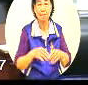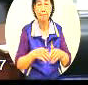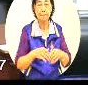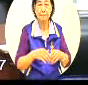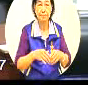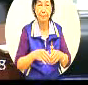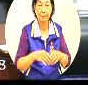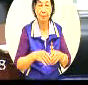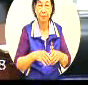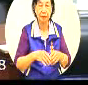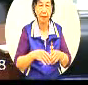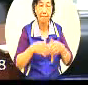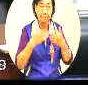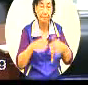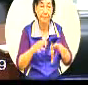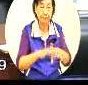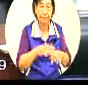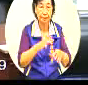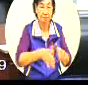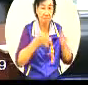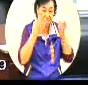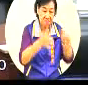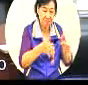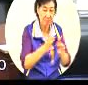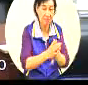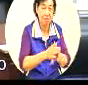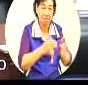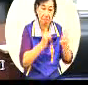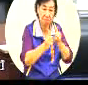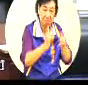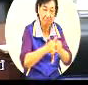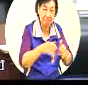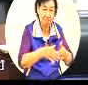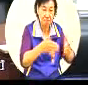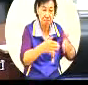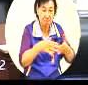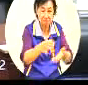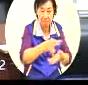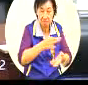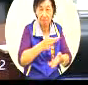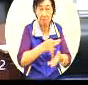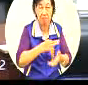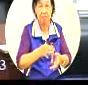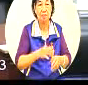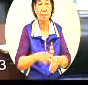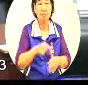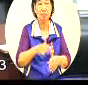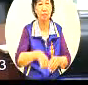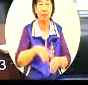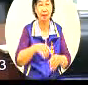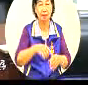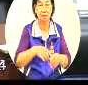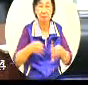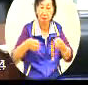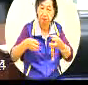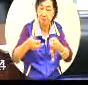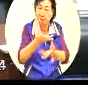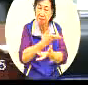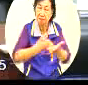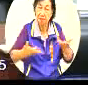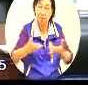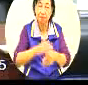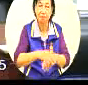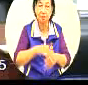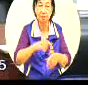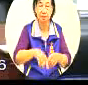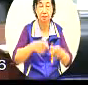上榨钱。本席的建议是说咱市长，我相信你一直在讲，咱希望讲高雄市是一个